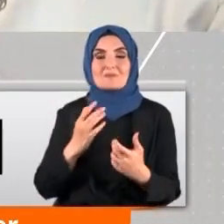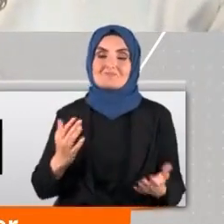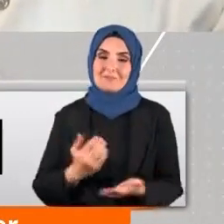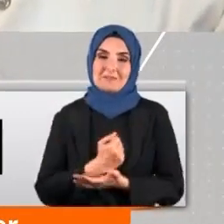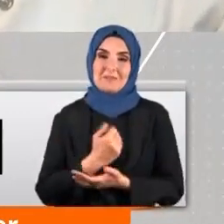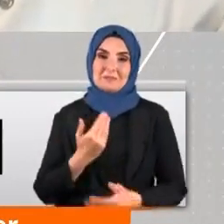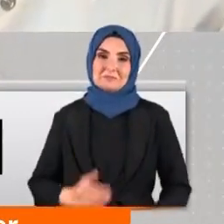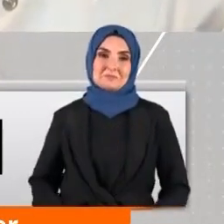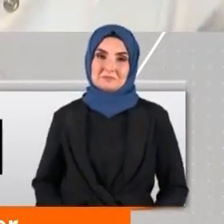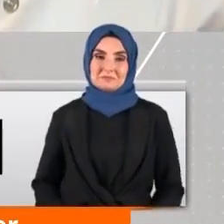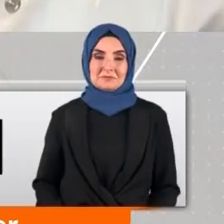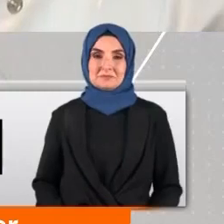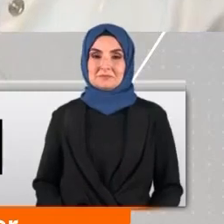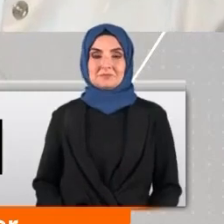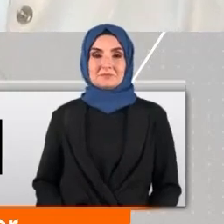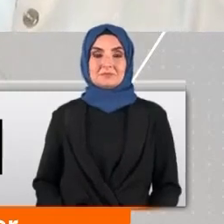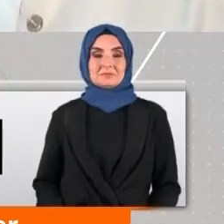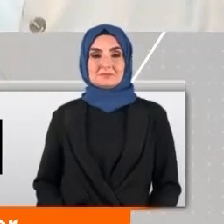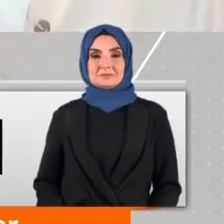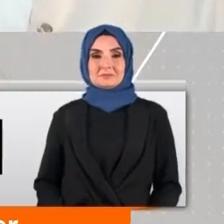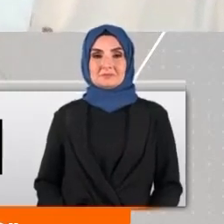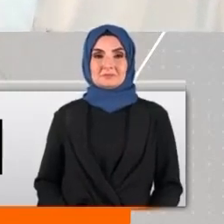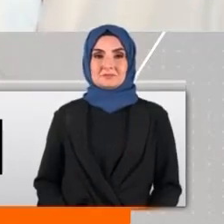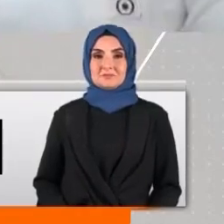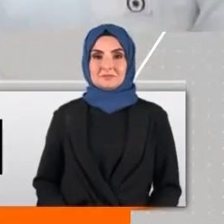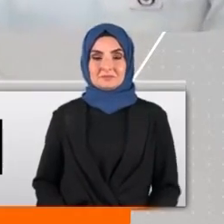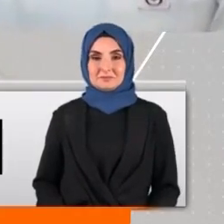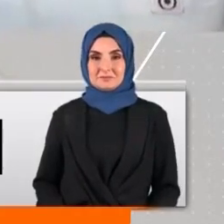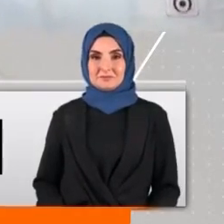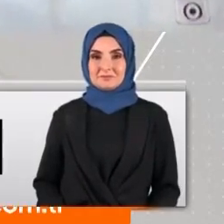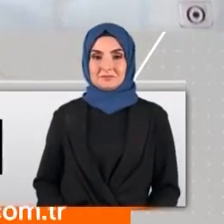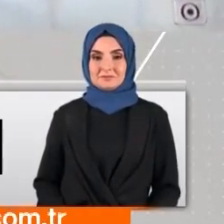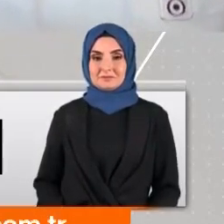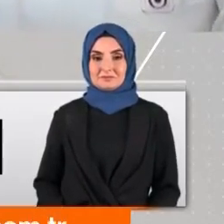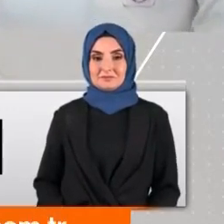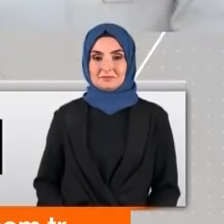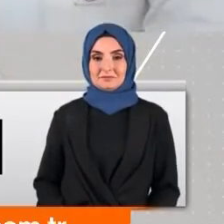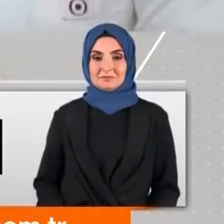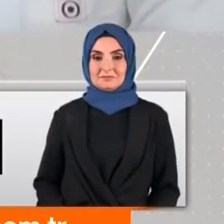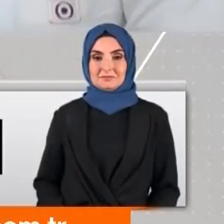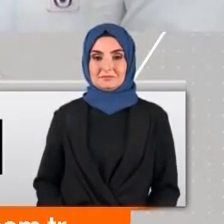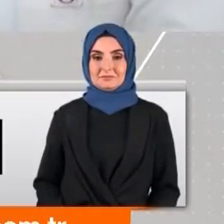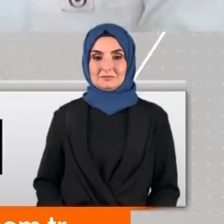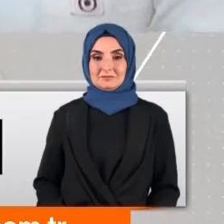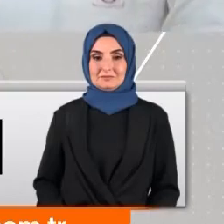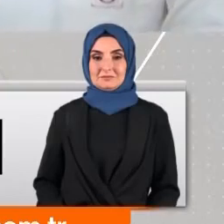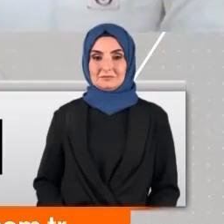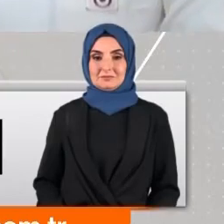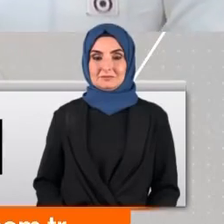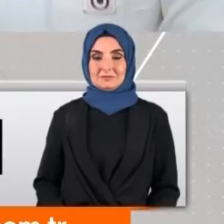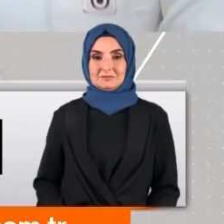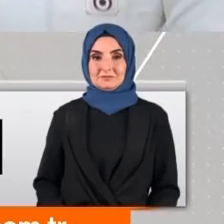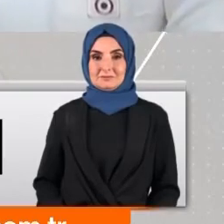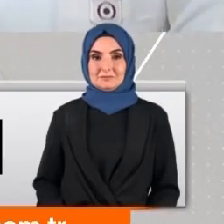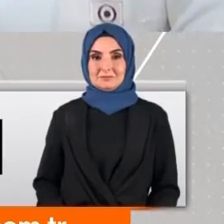sonrası yaklaşık 2. ayında bebeğimizi solunum cihazından ayırmayı başarabildik. Donör olarak yani bağışlamak istenilen kök